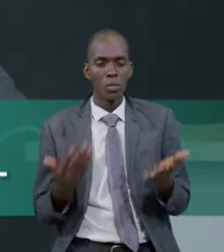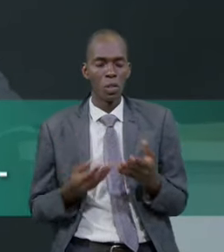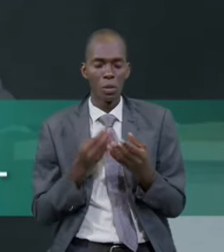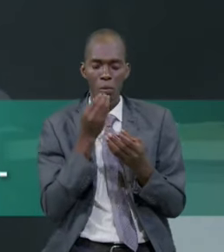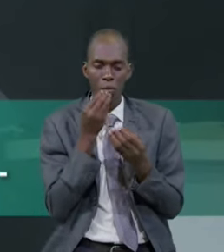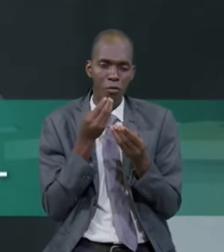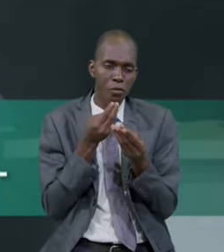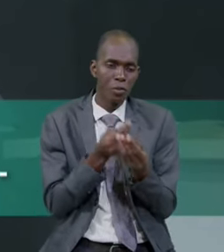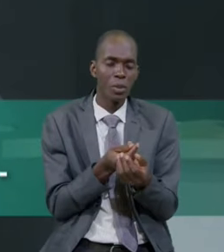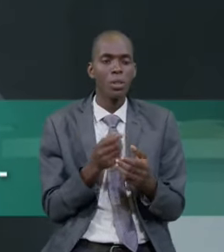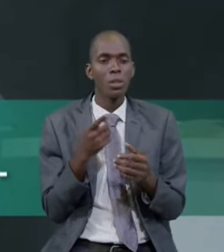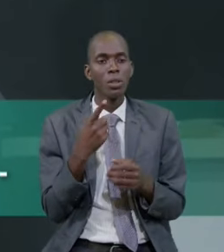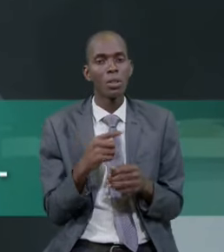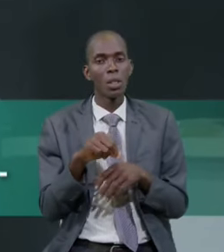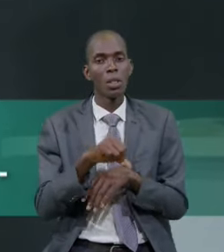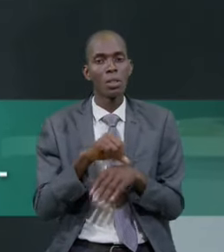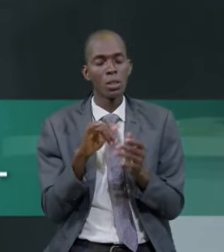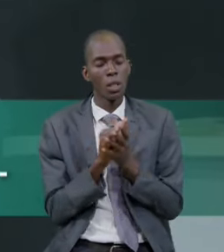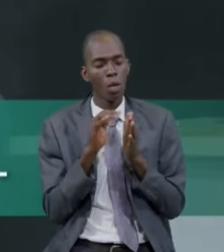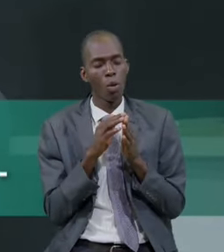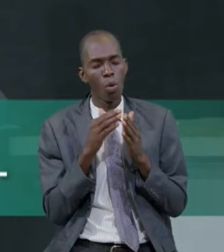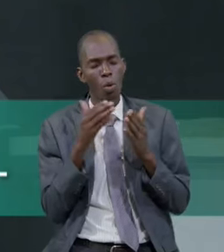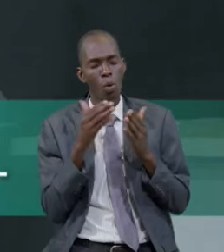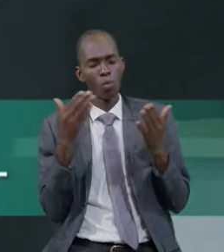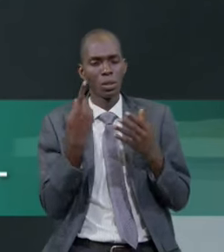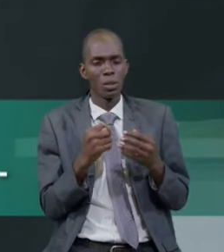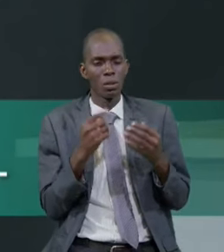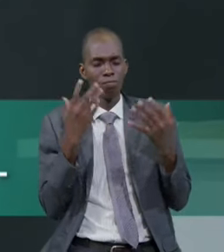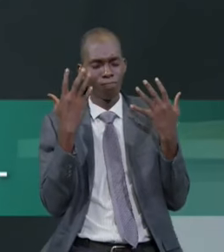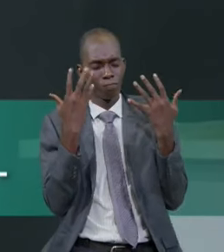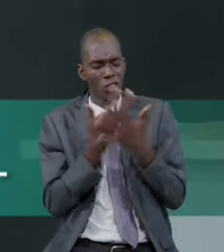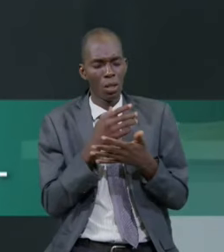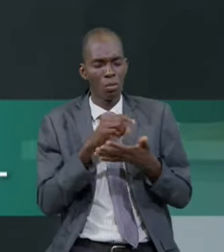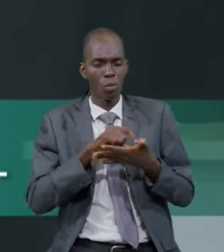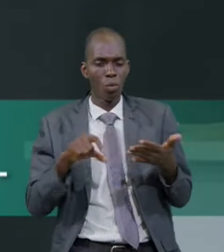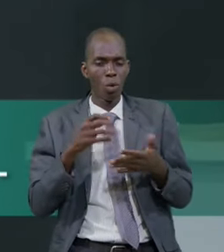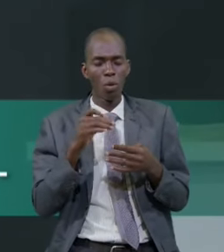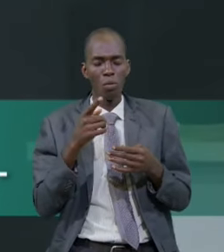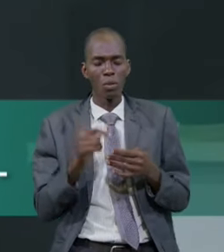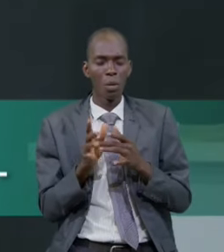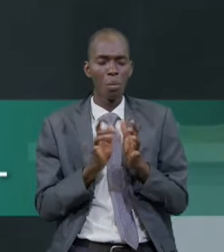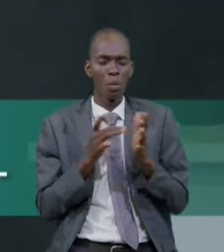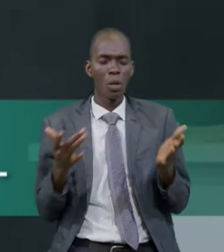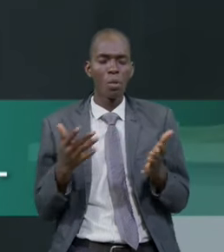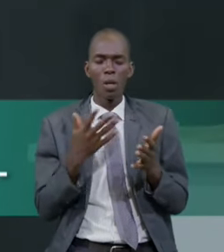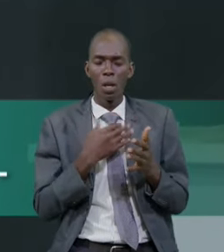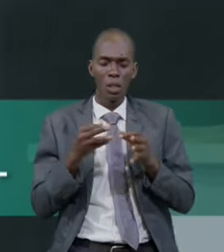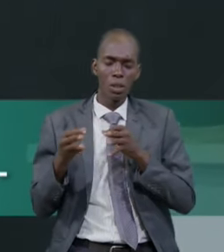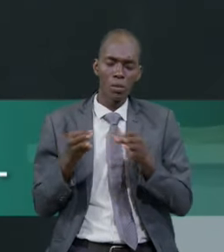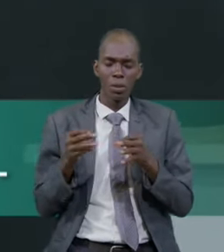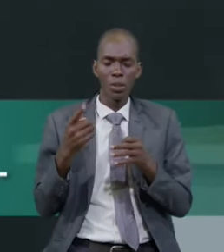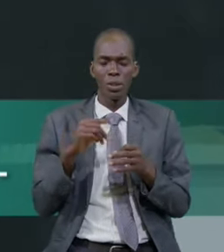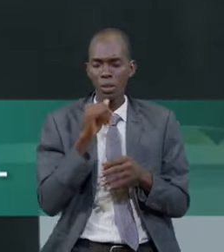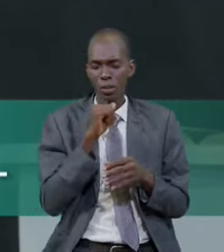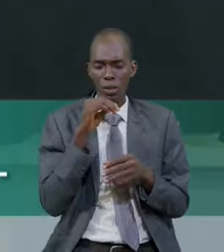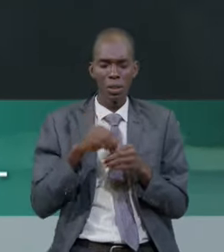ouvre les Écritures, les passages difficiles à comprendre, l'onction qui révèle la souveraineté du